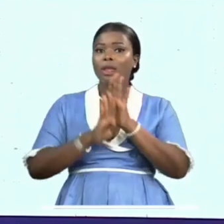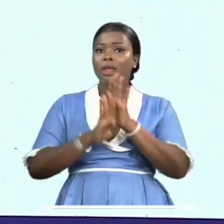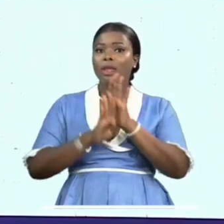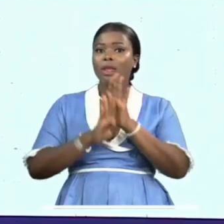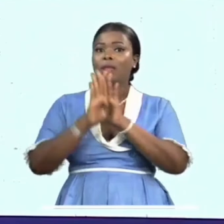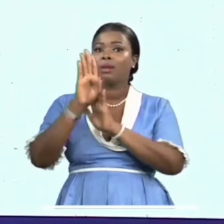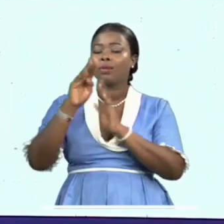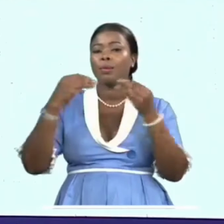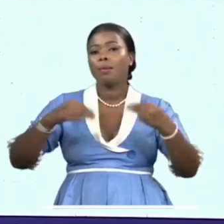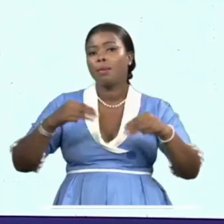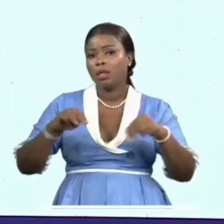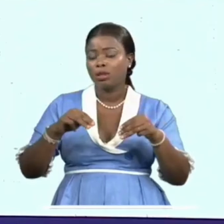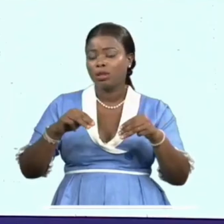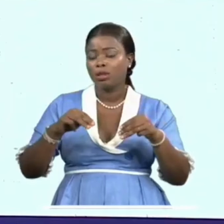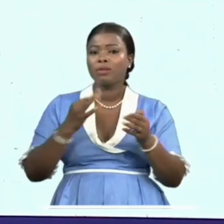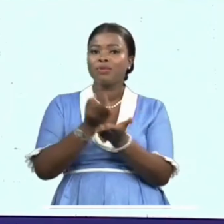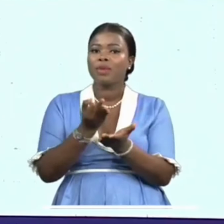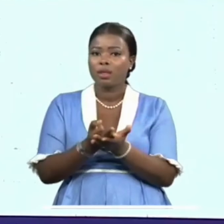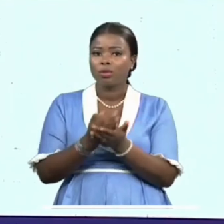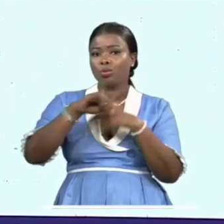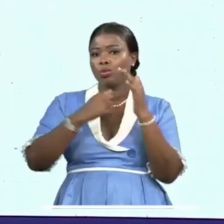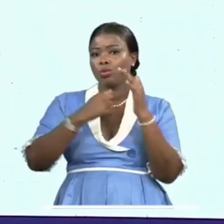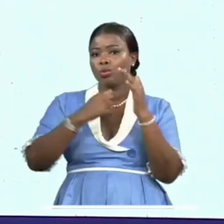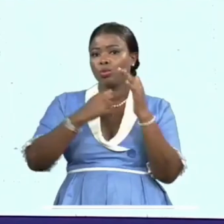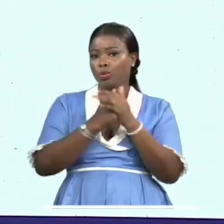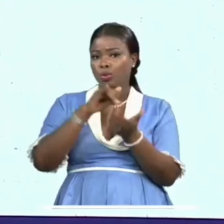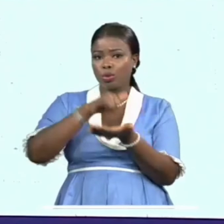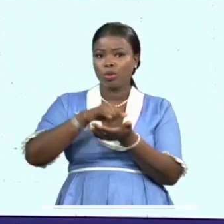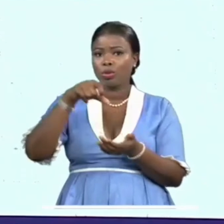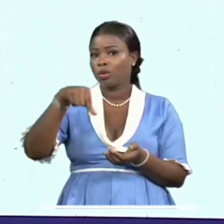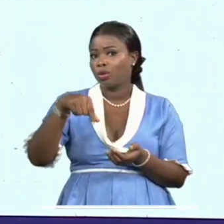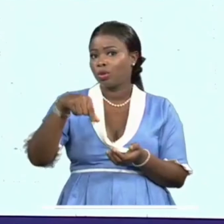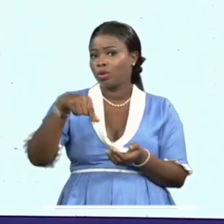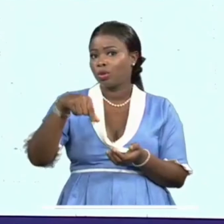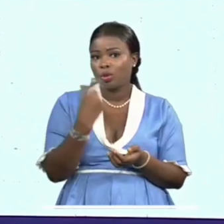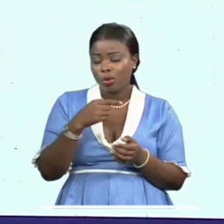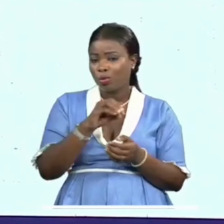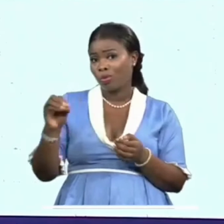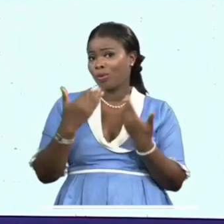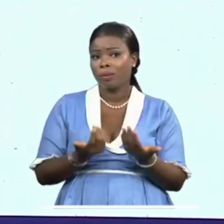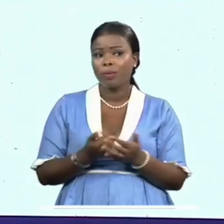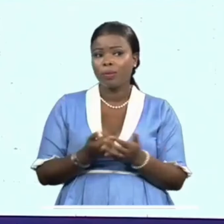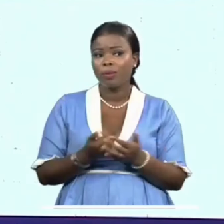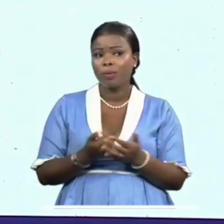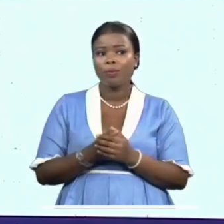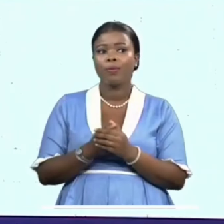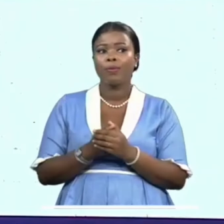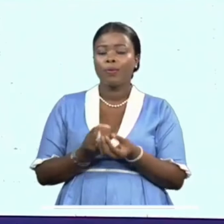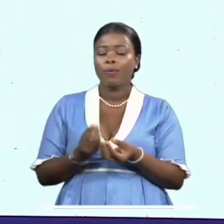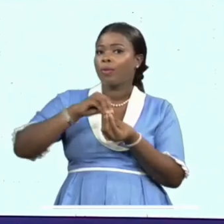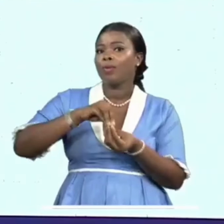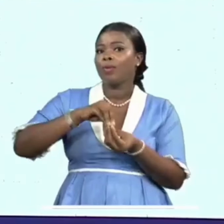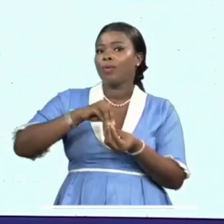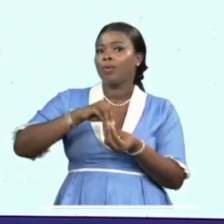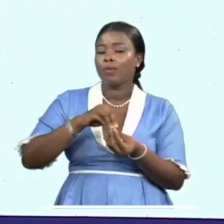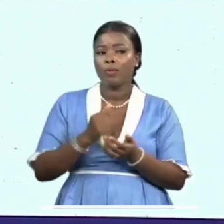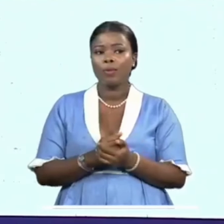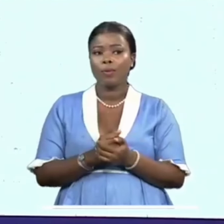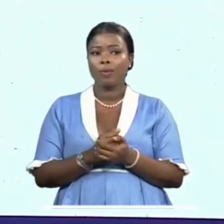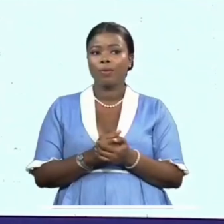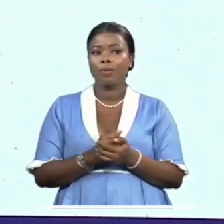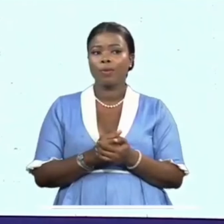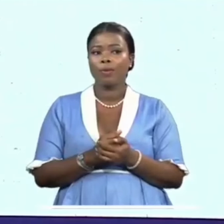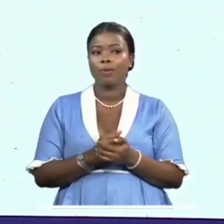nationaux avec vraiment tout ce qu'on a dit tous les financements innovants la finance islamique euh vraiment le renforcement de la bancarisation ainsi que